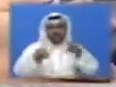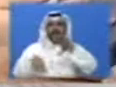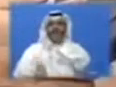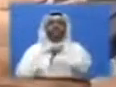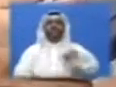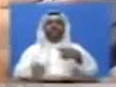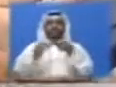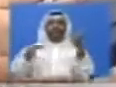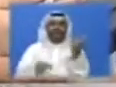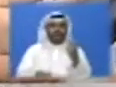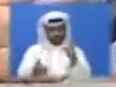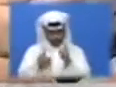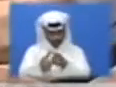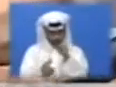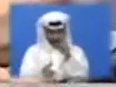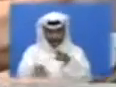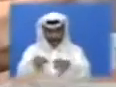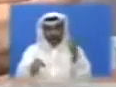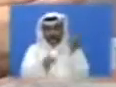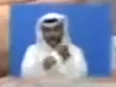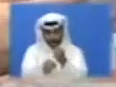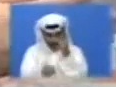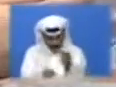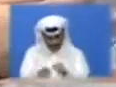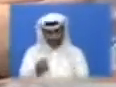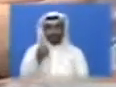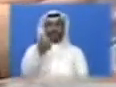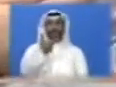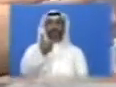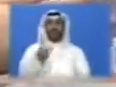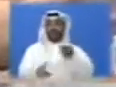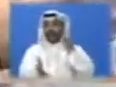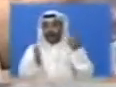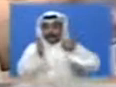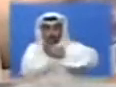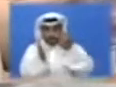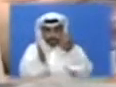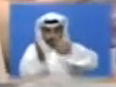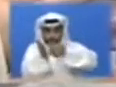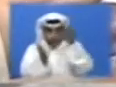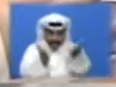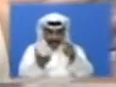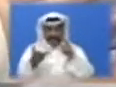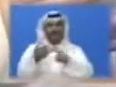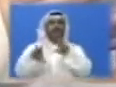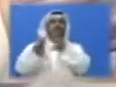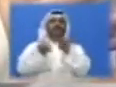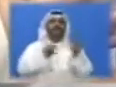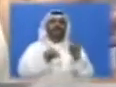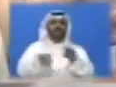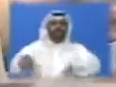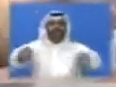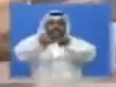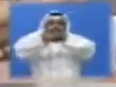مجلس التعاون من حيث العمل ومن حيث الامتيازات المالية، وكذلك أن